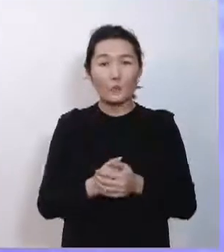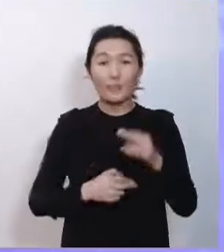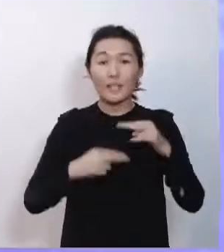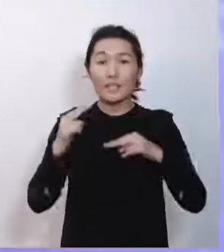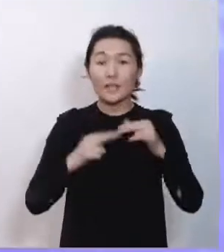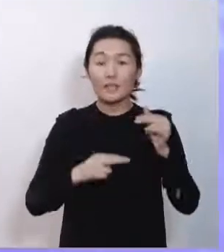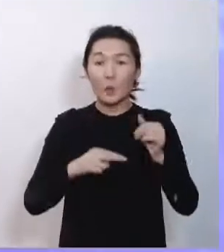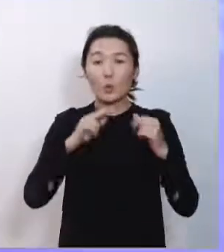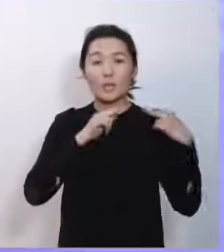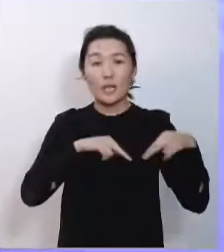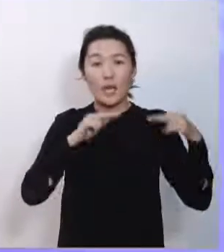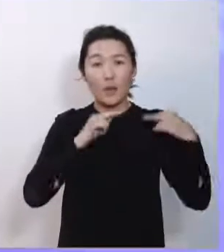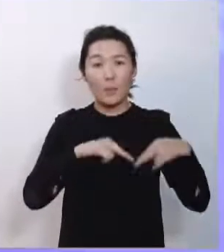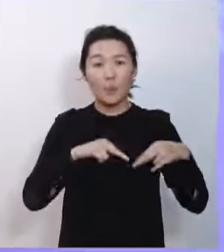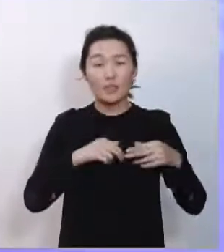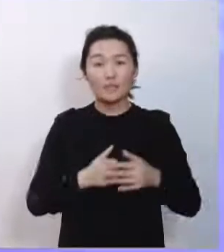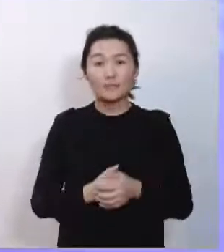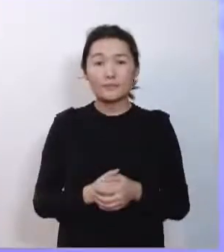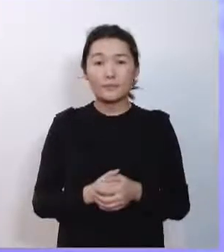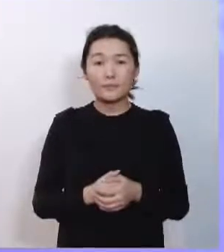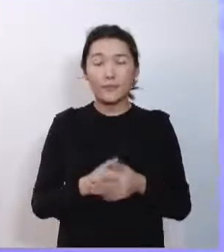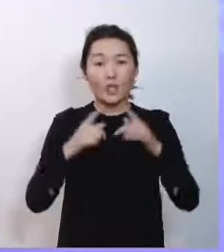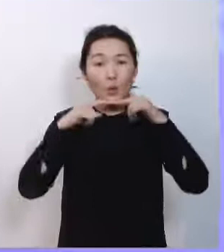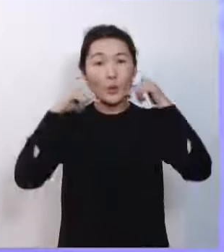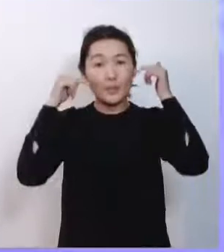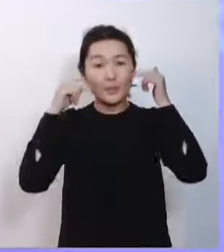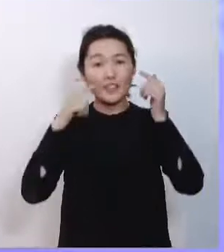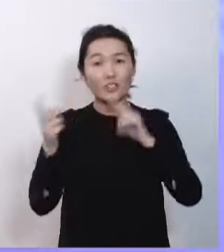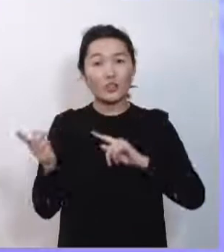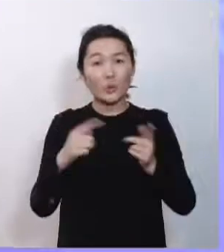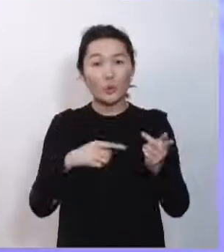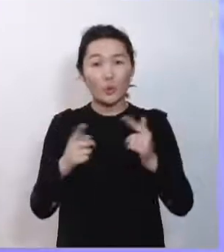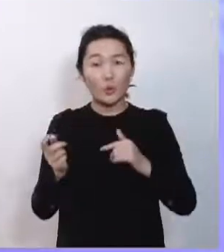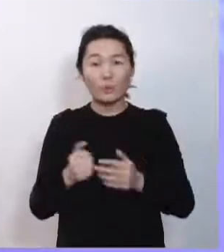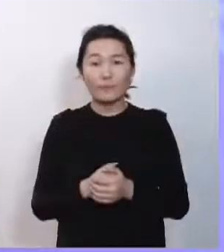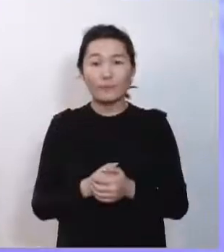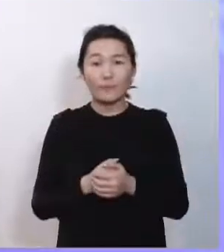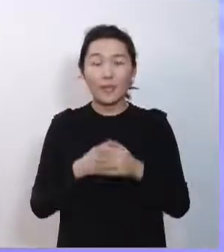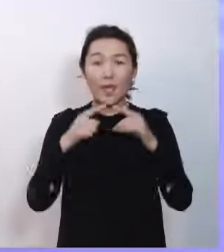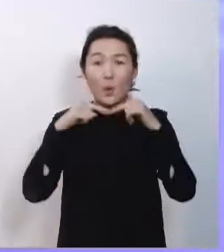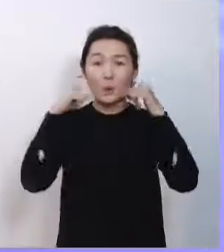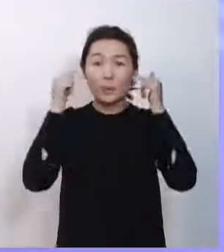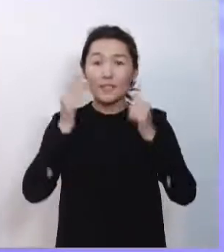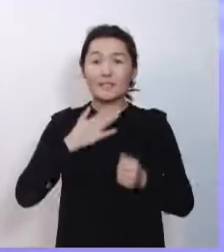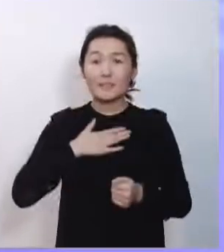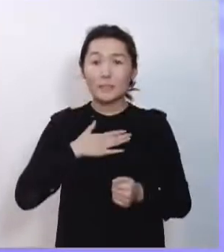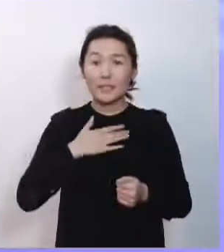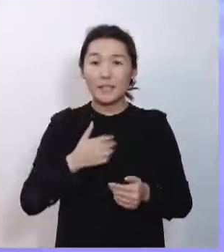настроены на рабочий лад. Улыбнитесь друг другу, улыбнитесь мне.